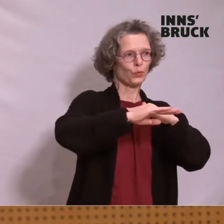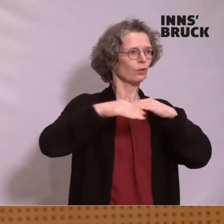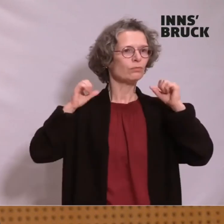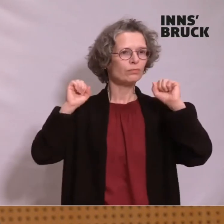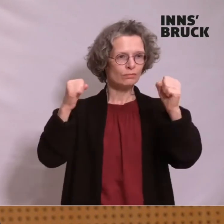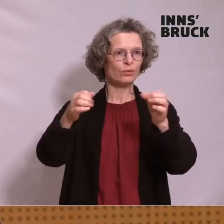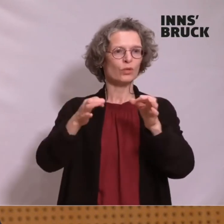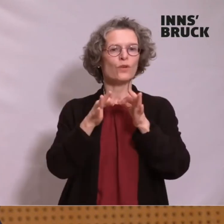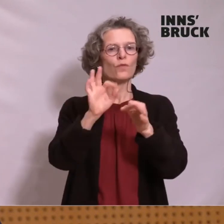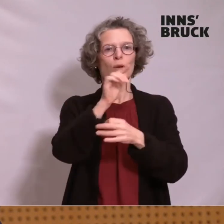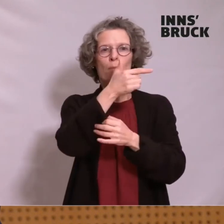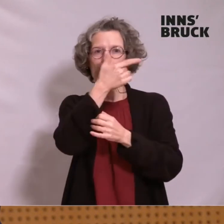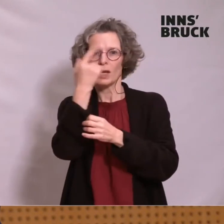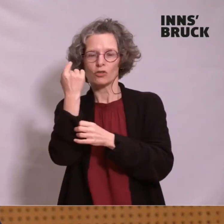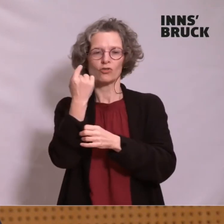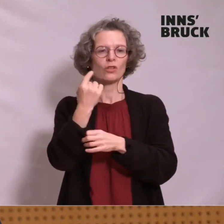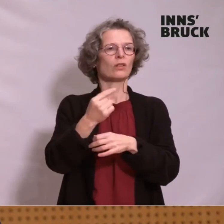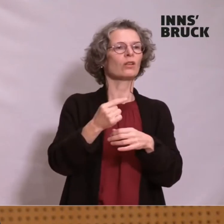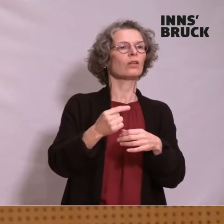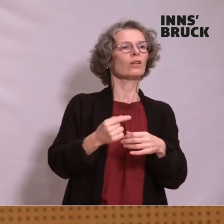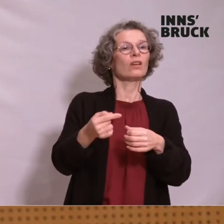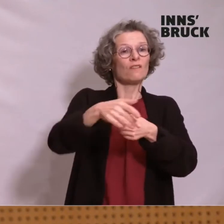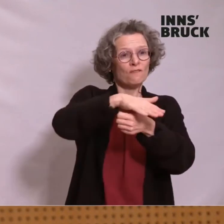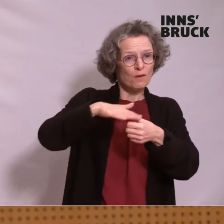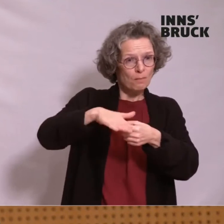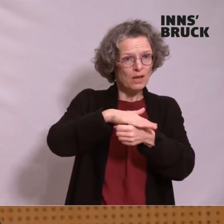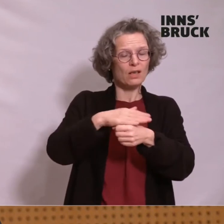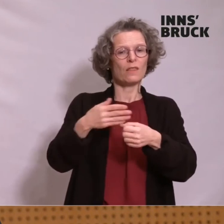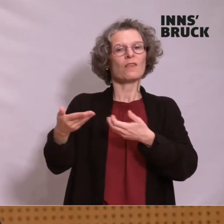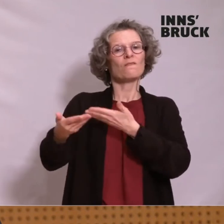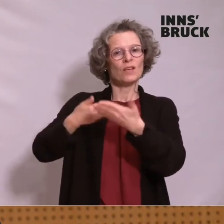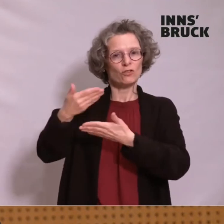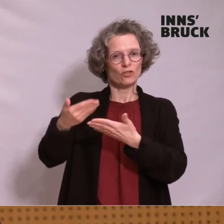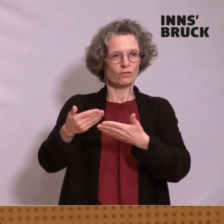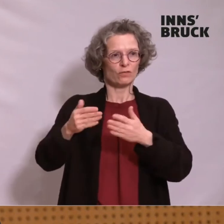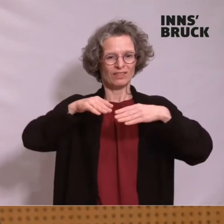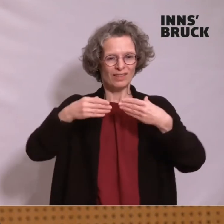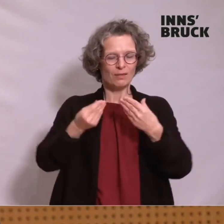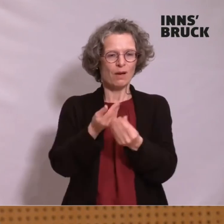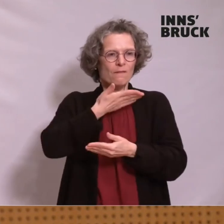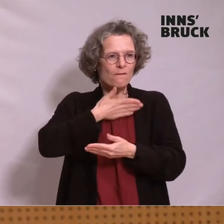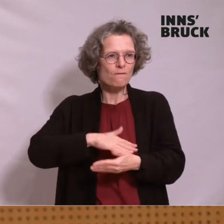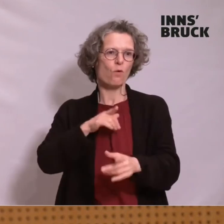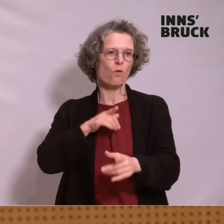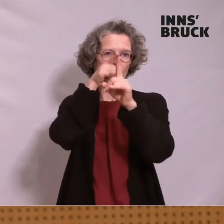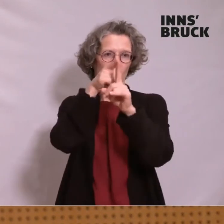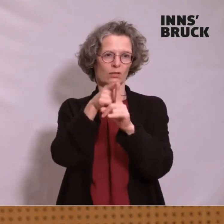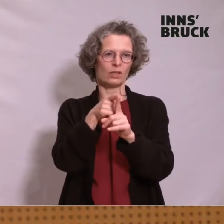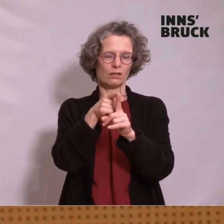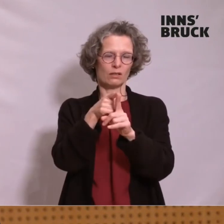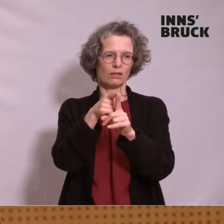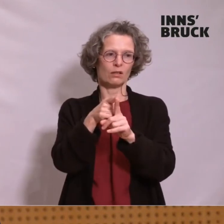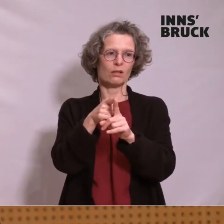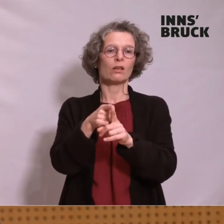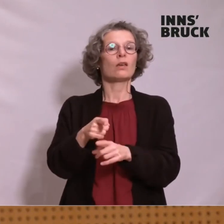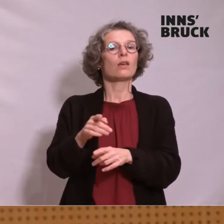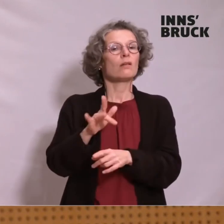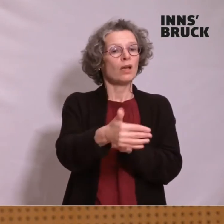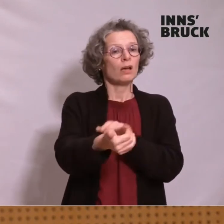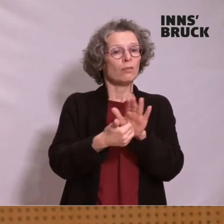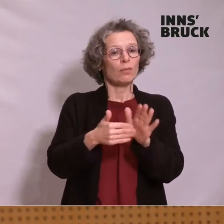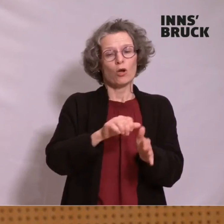die Familien, die Wirtschaft, um das Gemeinwohl zu bewältigen. Dazu gehören manchmal schnelle Lösungen mit